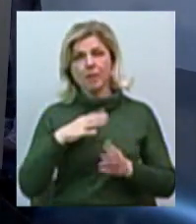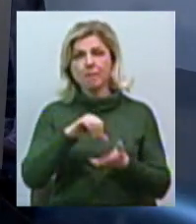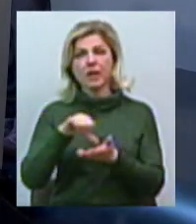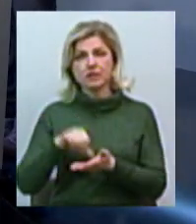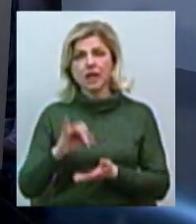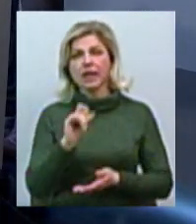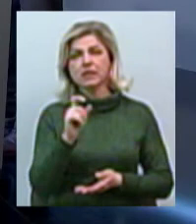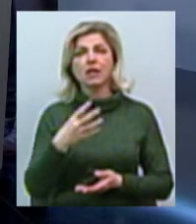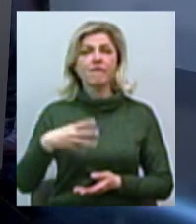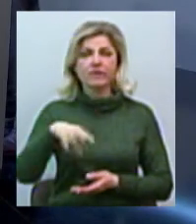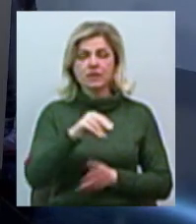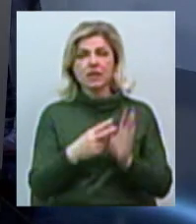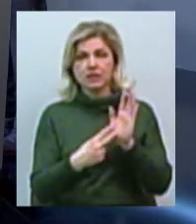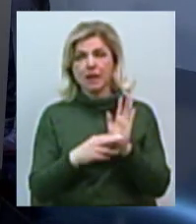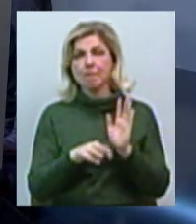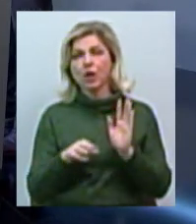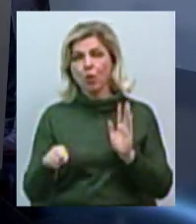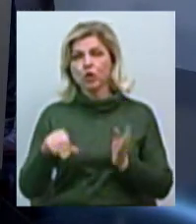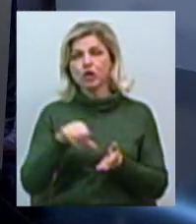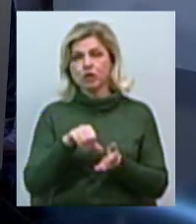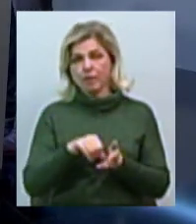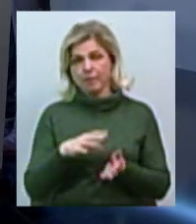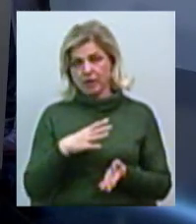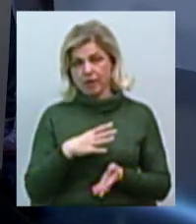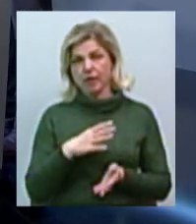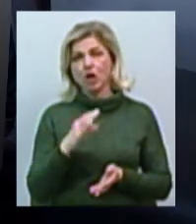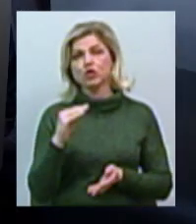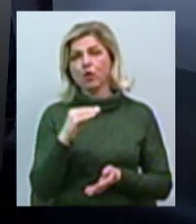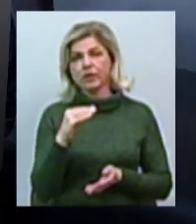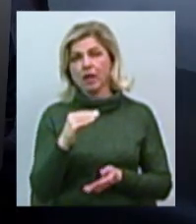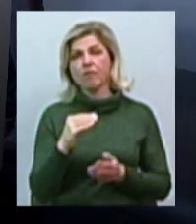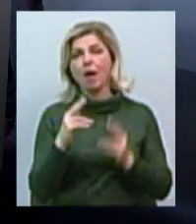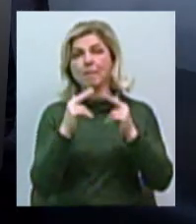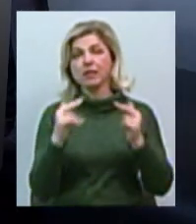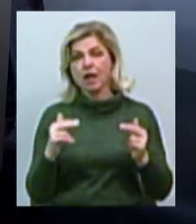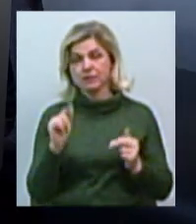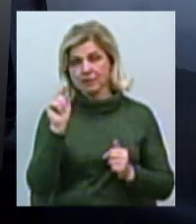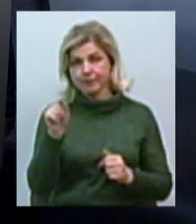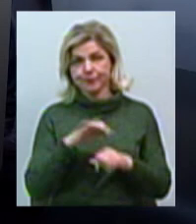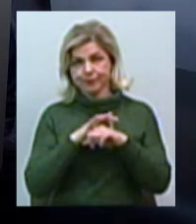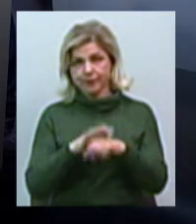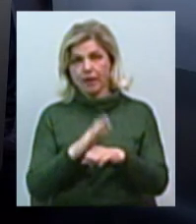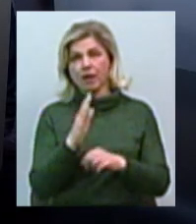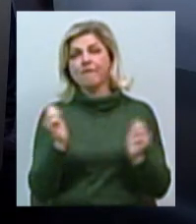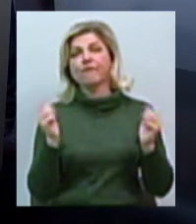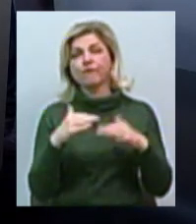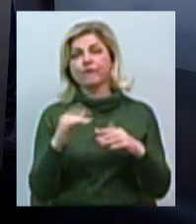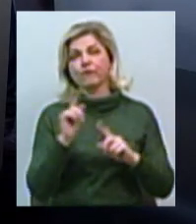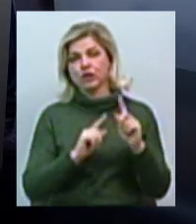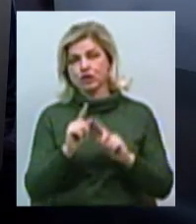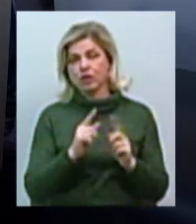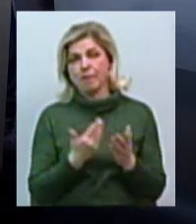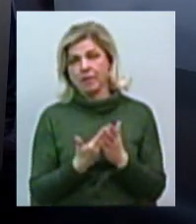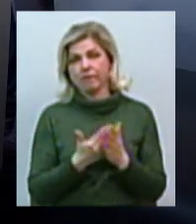От 7 мільйонів членів профспілок були представлені у нас в Жовтневому палаці. Відбувалося віче, десь, мабуть,